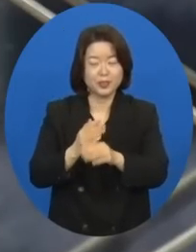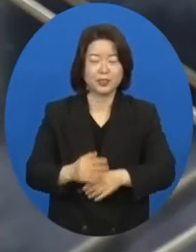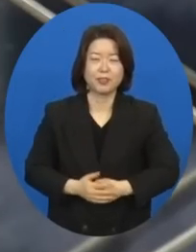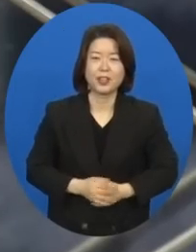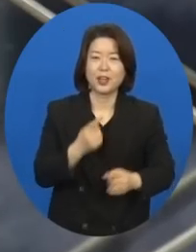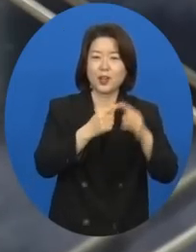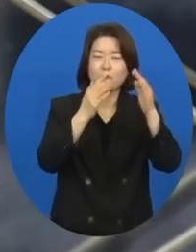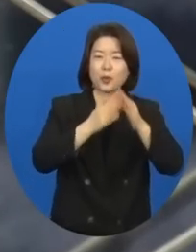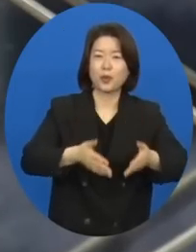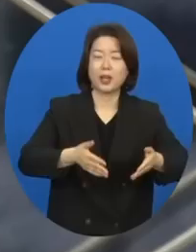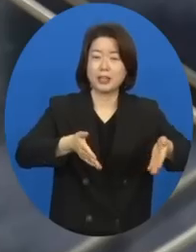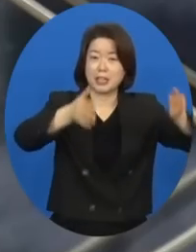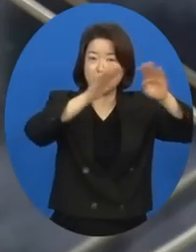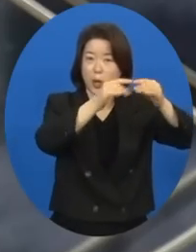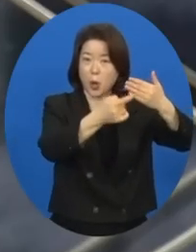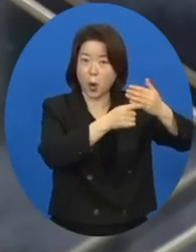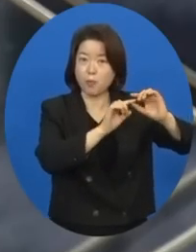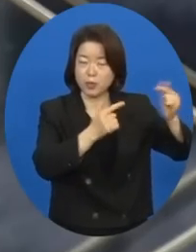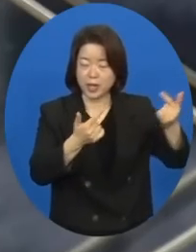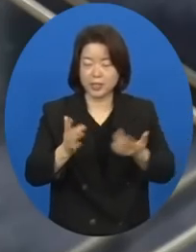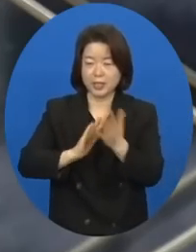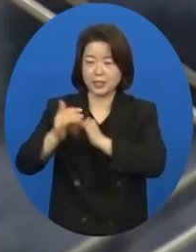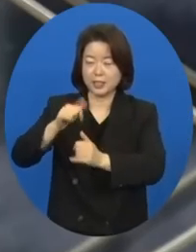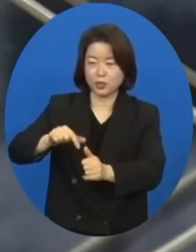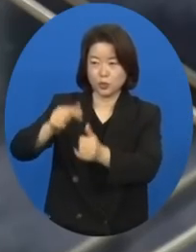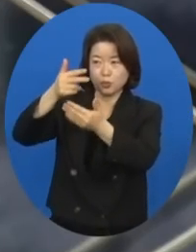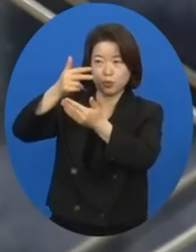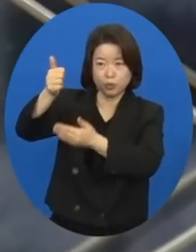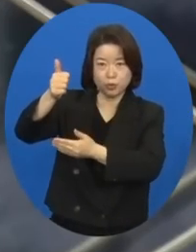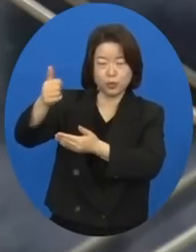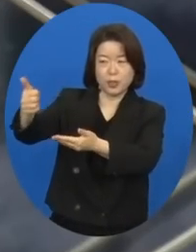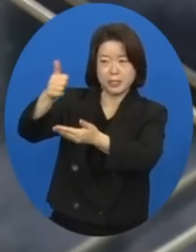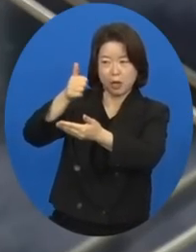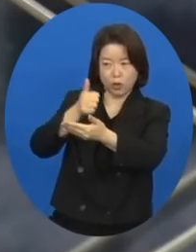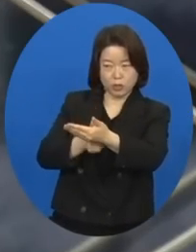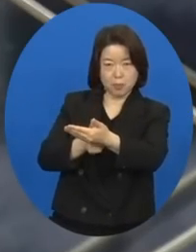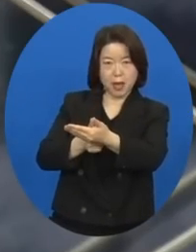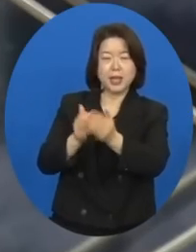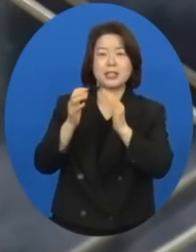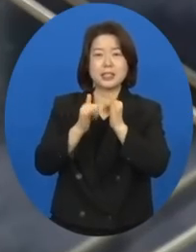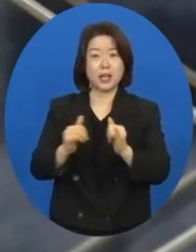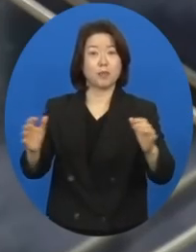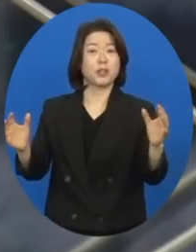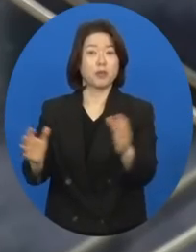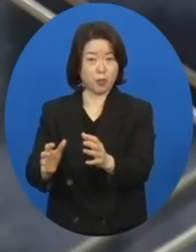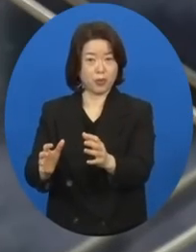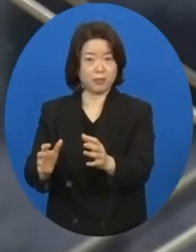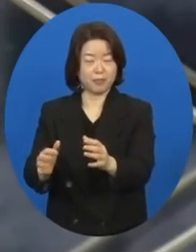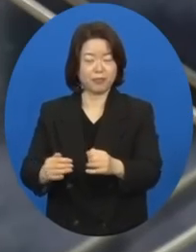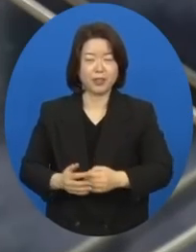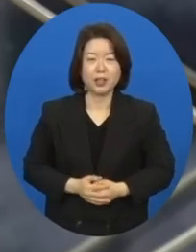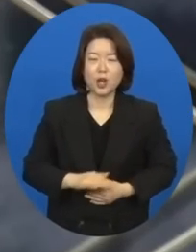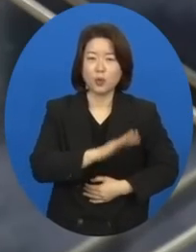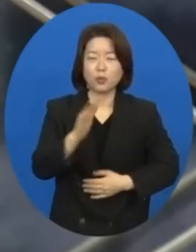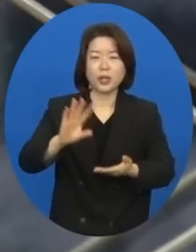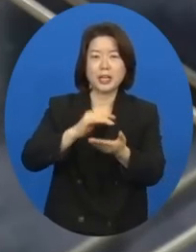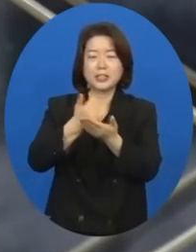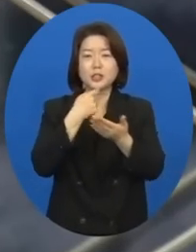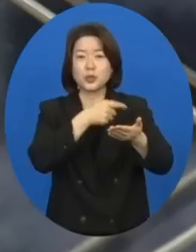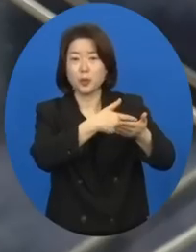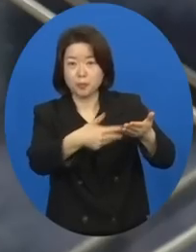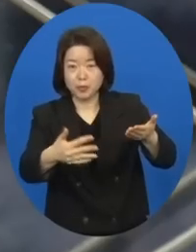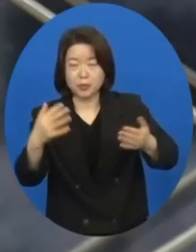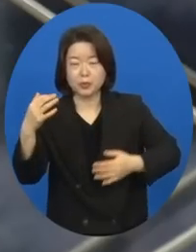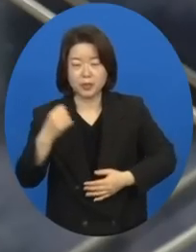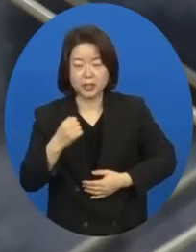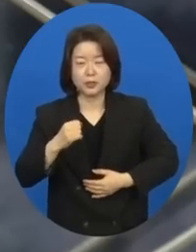아니라 예수님을 구주로 영접한 사람들의 모임이고 그리고 우리가 그리스도의 피로 인하여서 하나님의